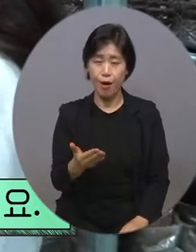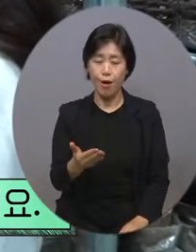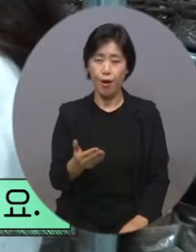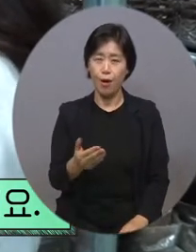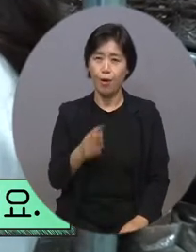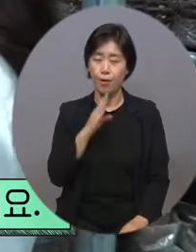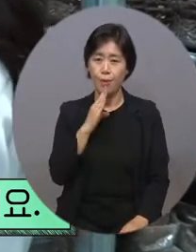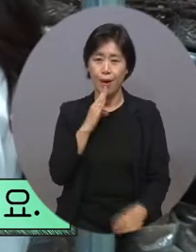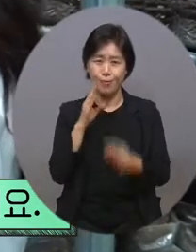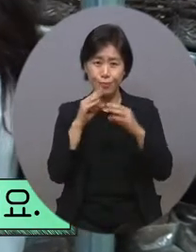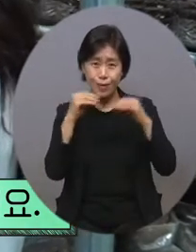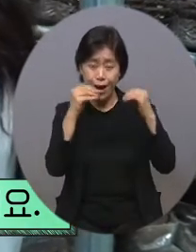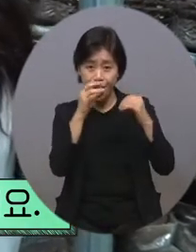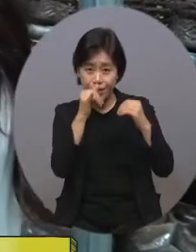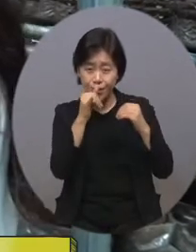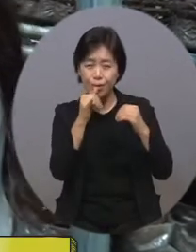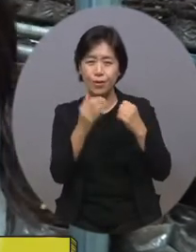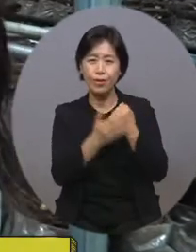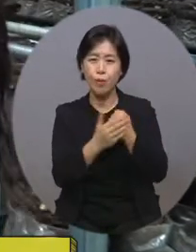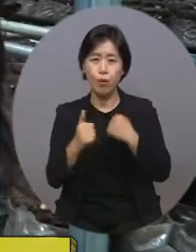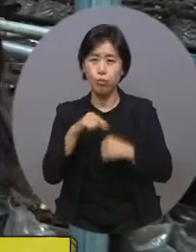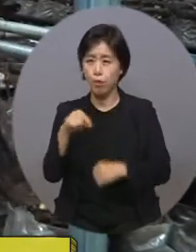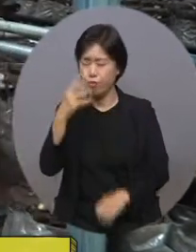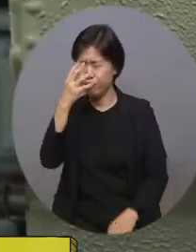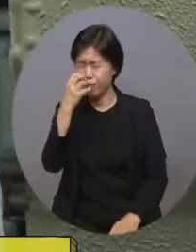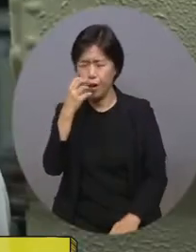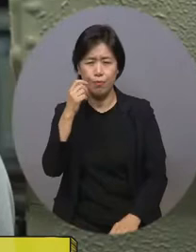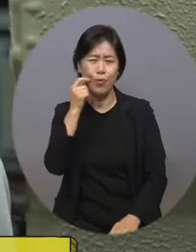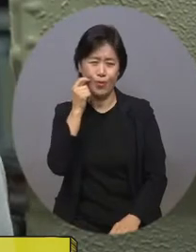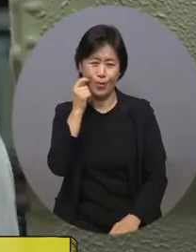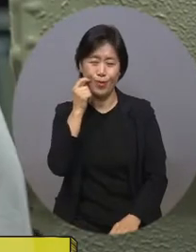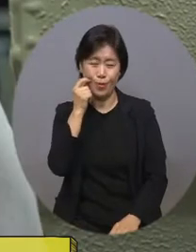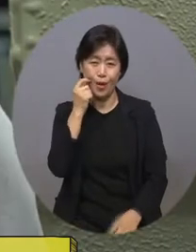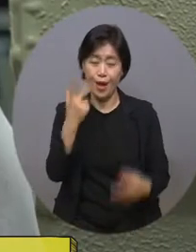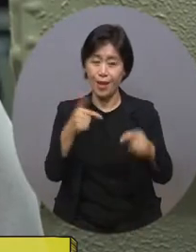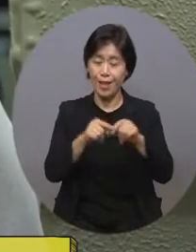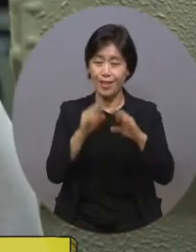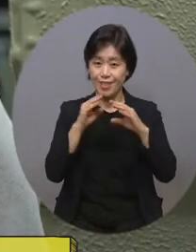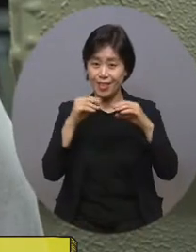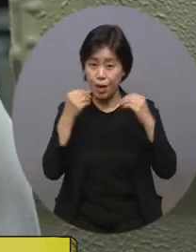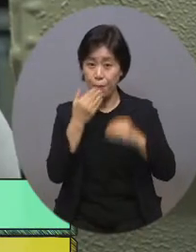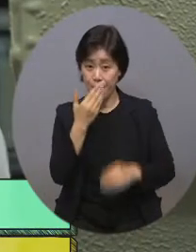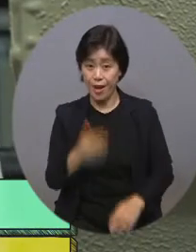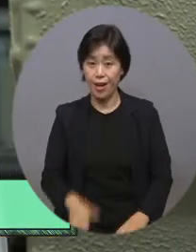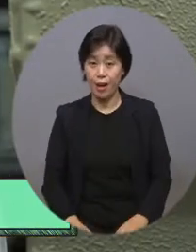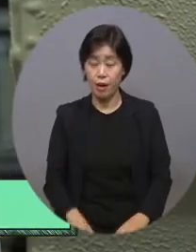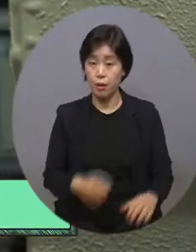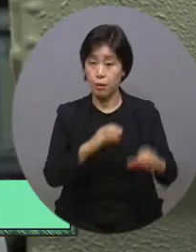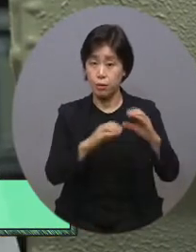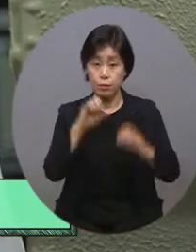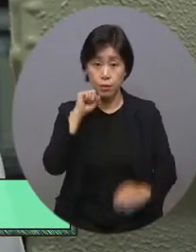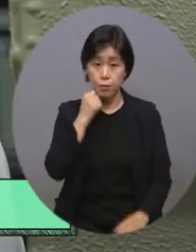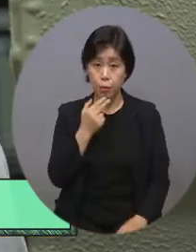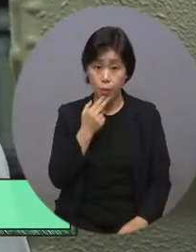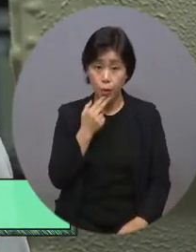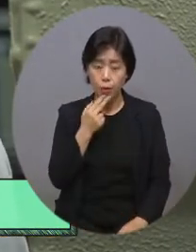이럴 저기가 없어요. 아, 진짜. 그러면 이제 소통에 그런 불편한 점은 전혀 없으시고